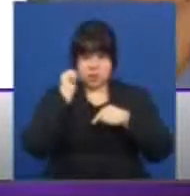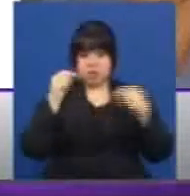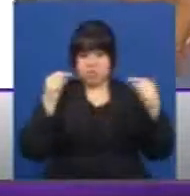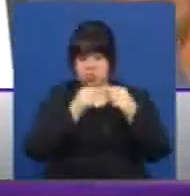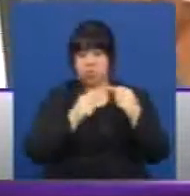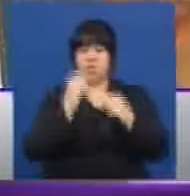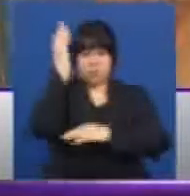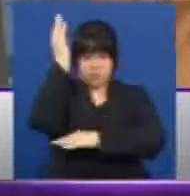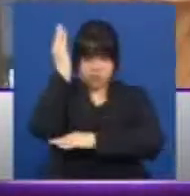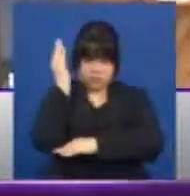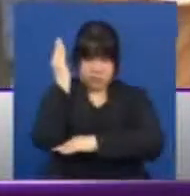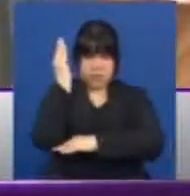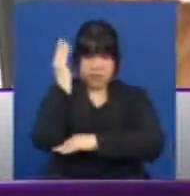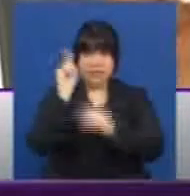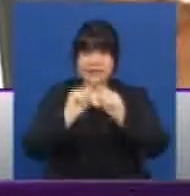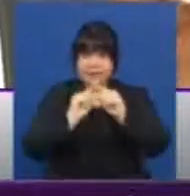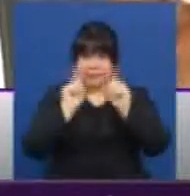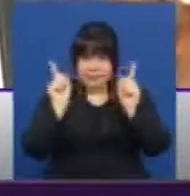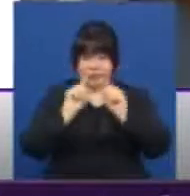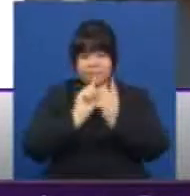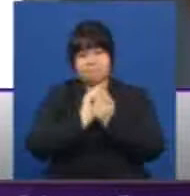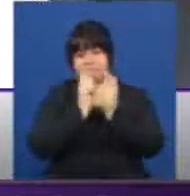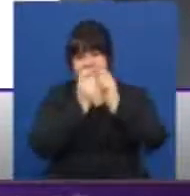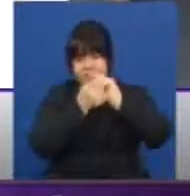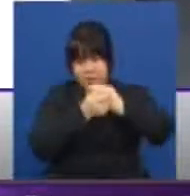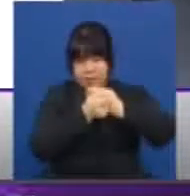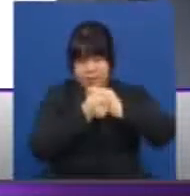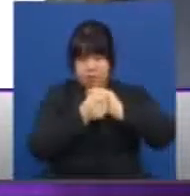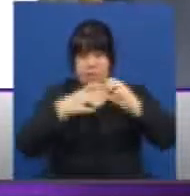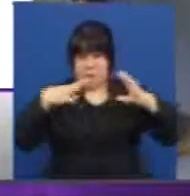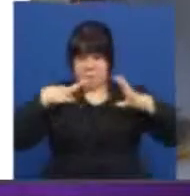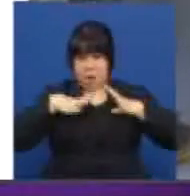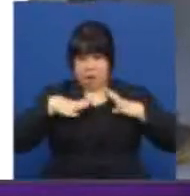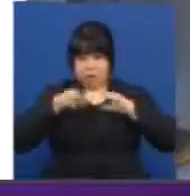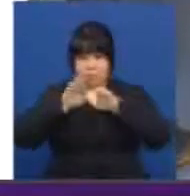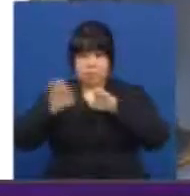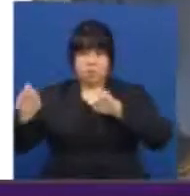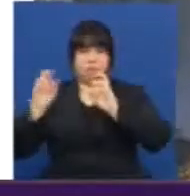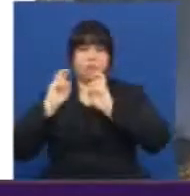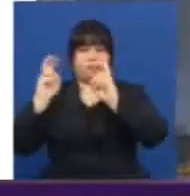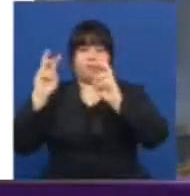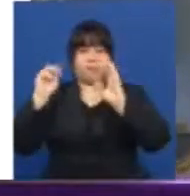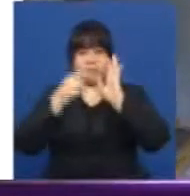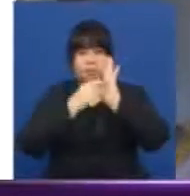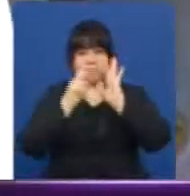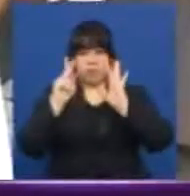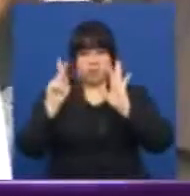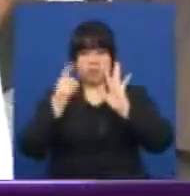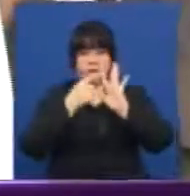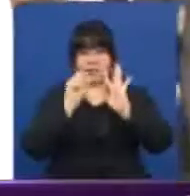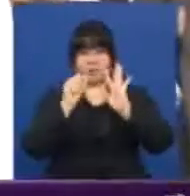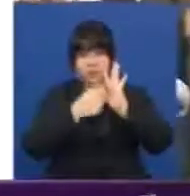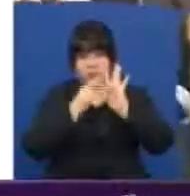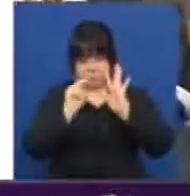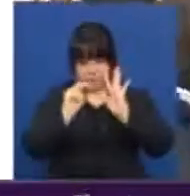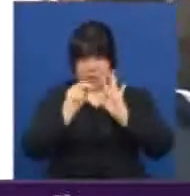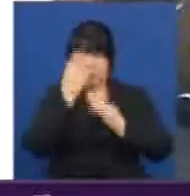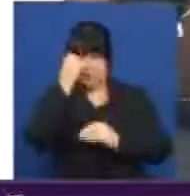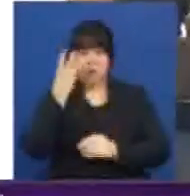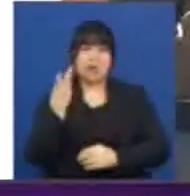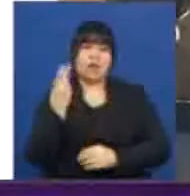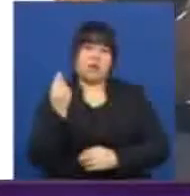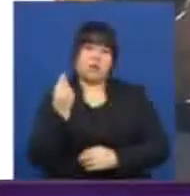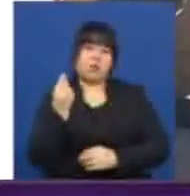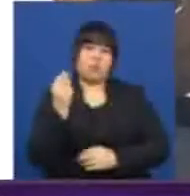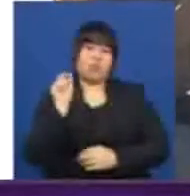ที่อนุสาวรีย์ชัยสมรภูมิแต่ปรับเปลี่ยนจุดพักรถไปที่แอร์พอร์ตลิงค์สถานีมักกะสันเท่านั้นเพื่อความสะดวกรวดเร็วของการ